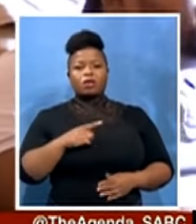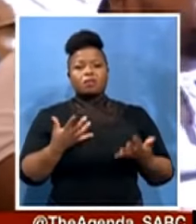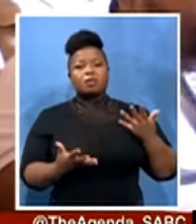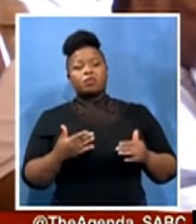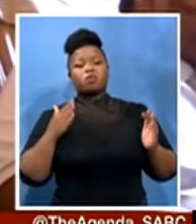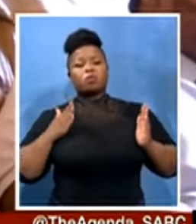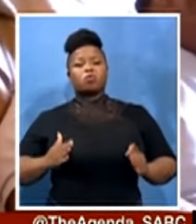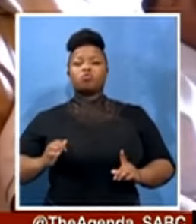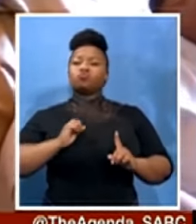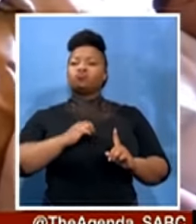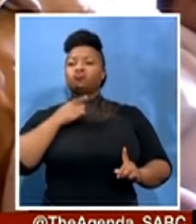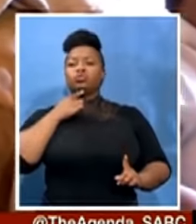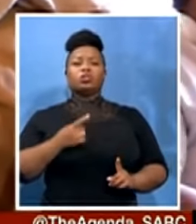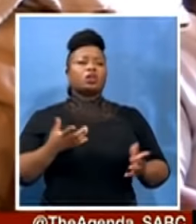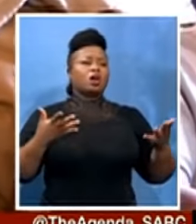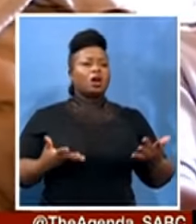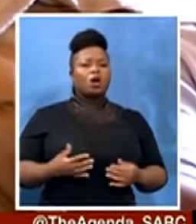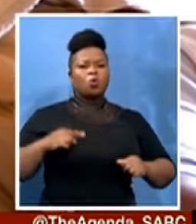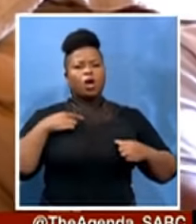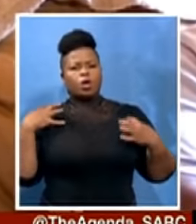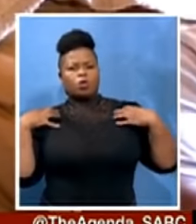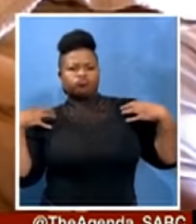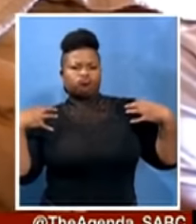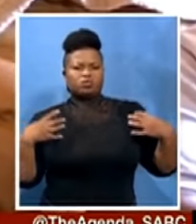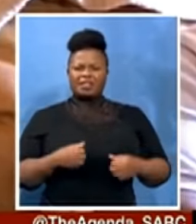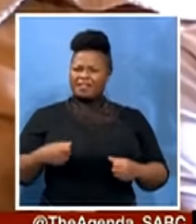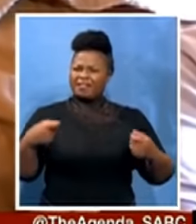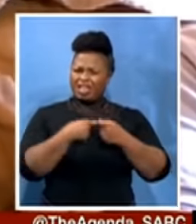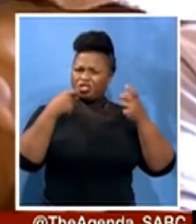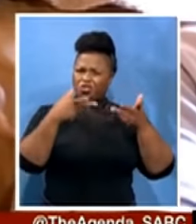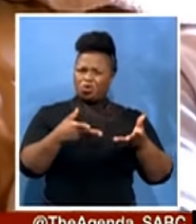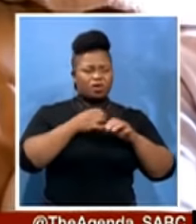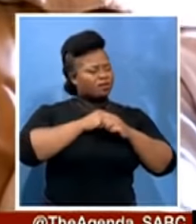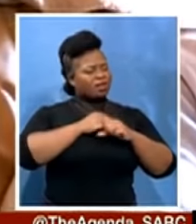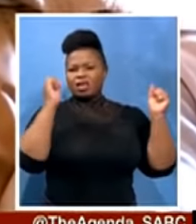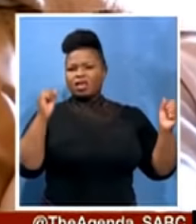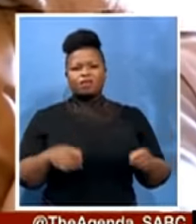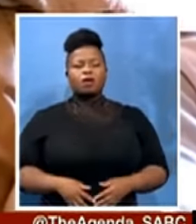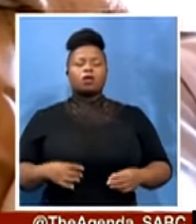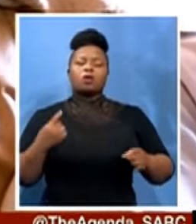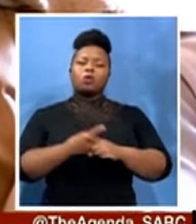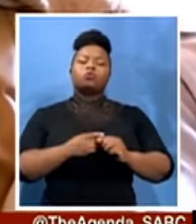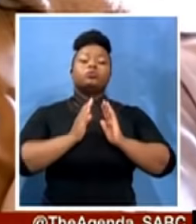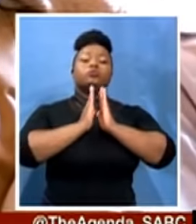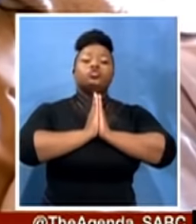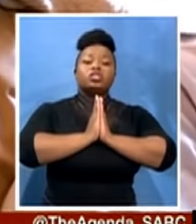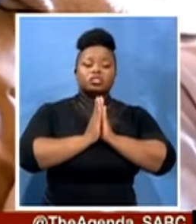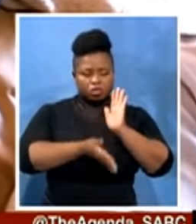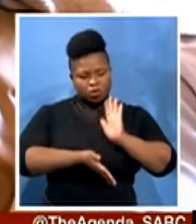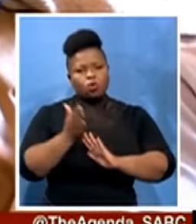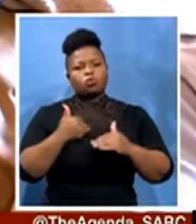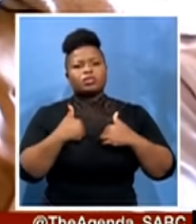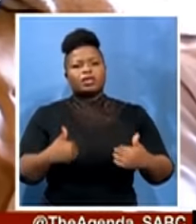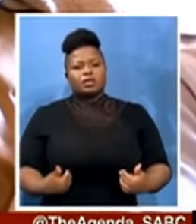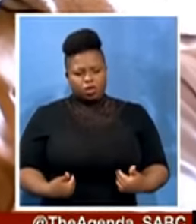uyalo bengalo ULindani. ULindani ube umuntu ophansi ngesonto yesontweni njengoba sifundisiwe ubawazi makufika